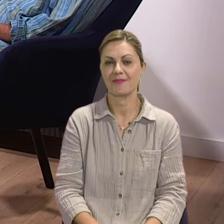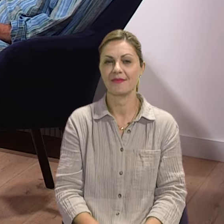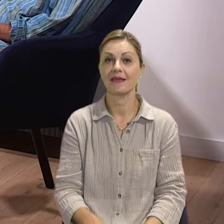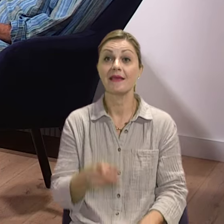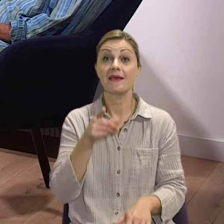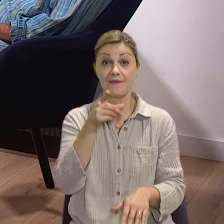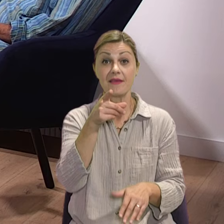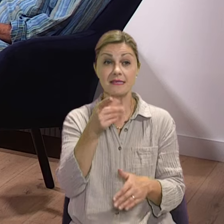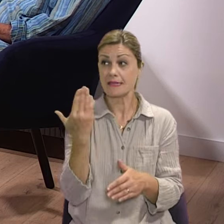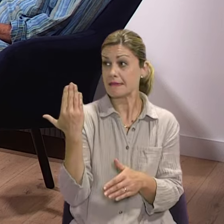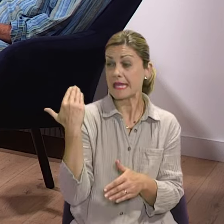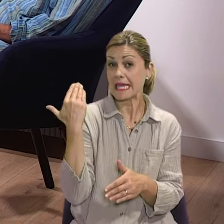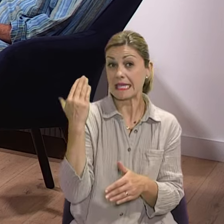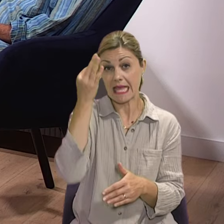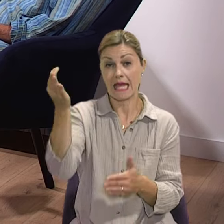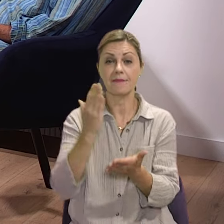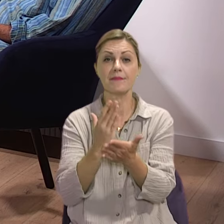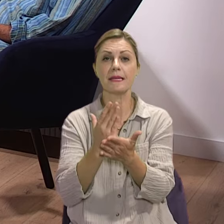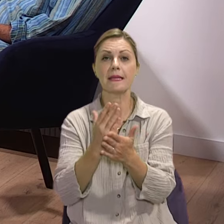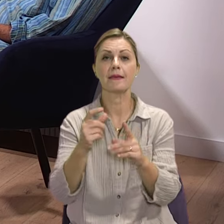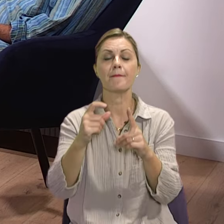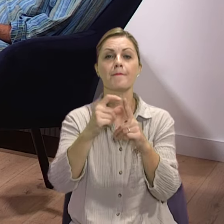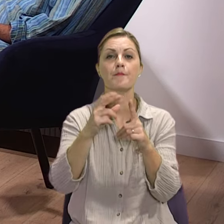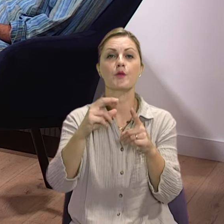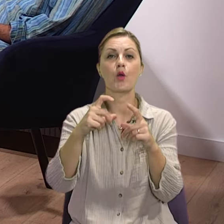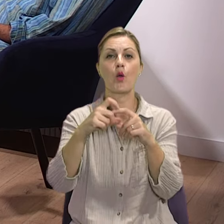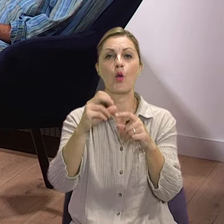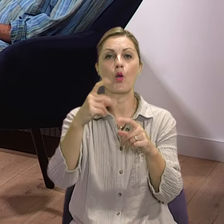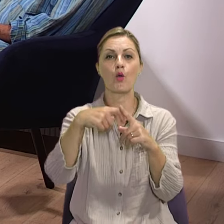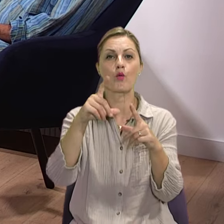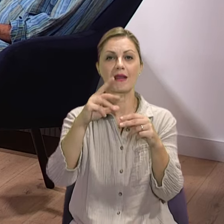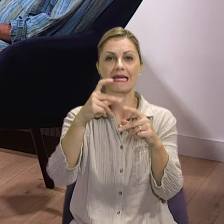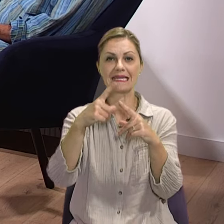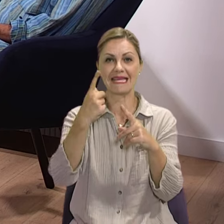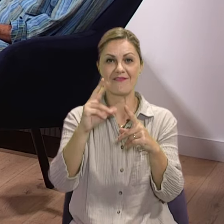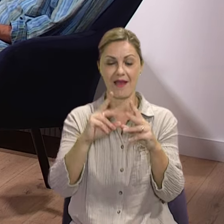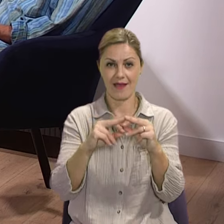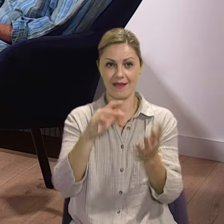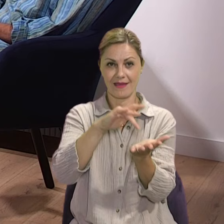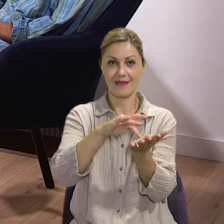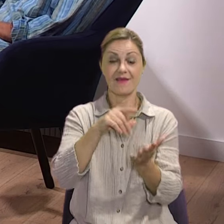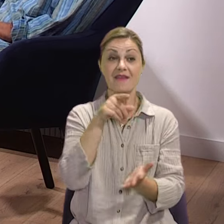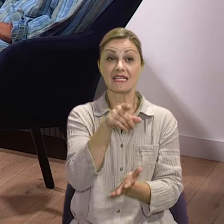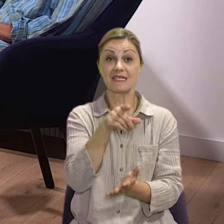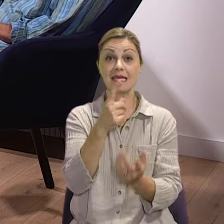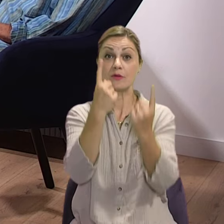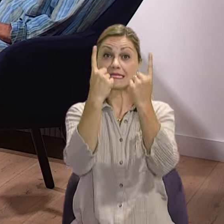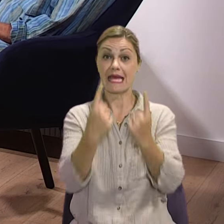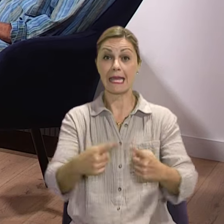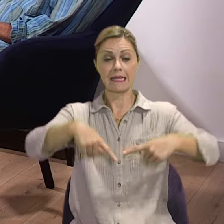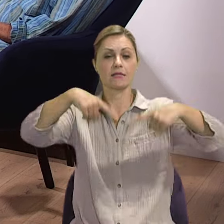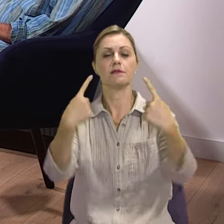na prokurativama. Dirigirali ste na Splitskom festivalu. Ma nemojte mi reći. To da, to je. Da,